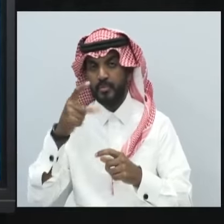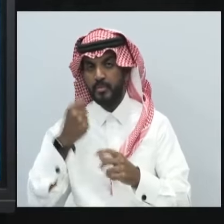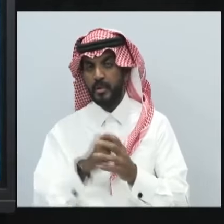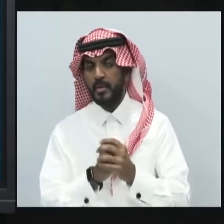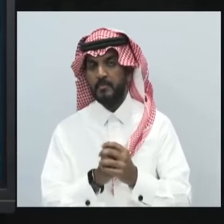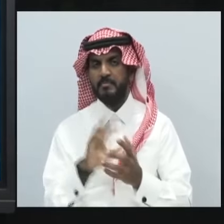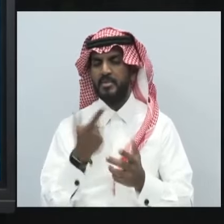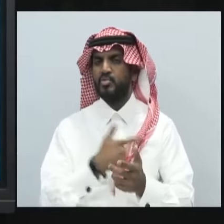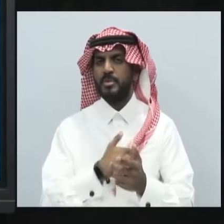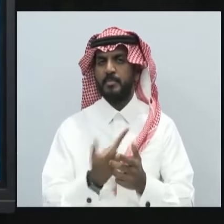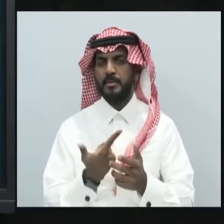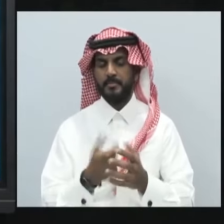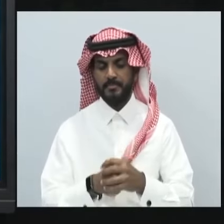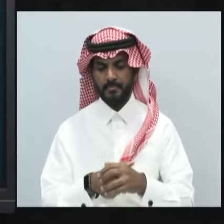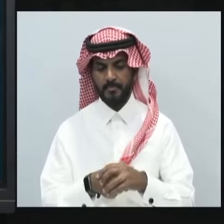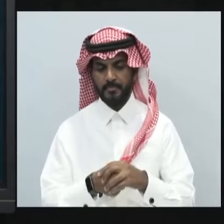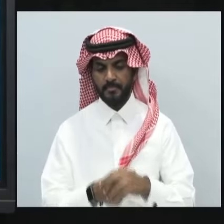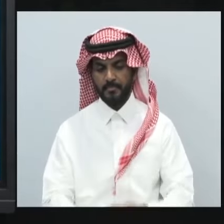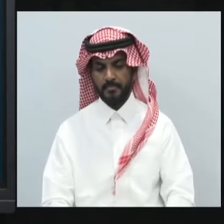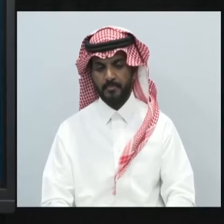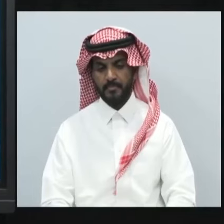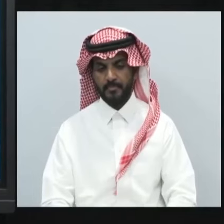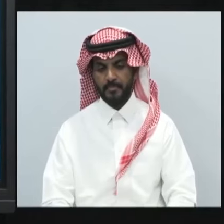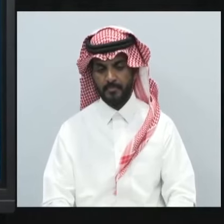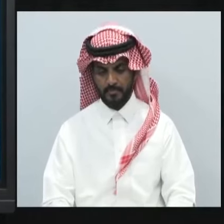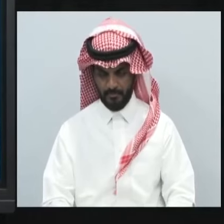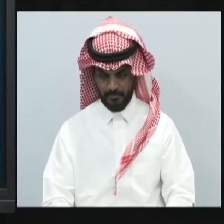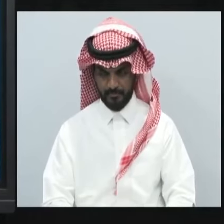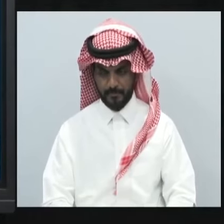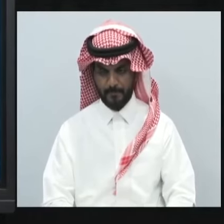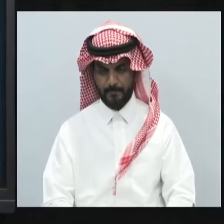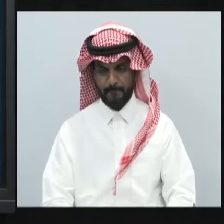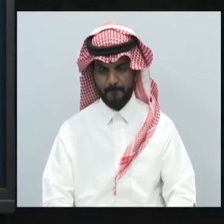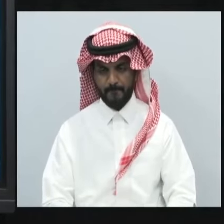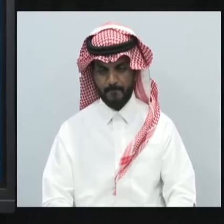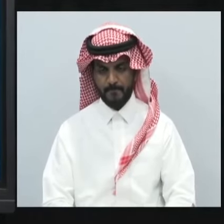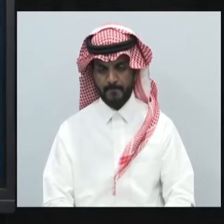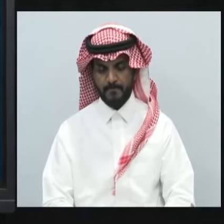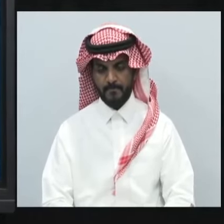ان نشاهدها ونحن في الارض ماذا نسمي هذه المساحه